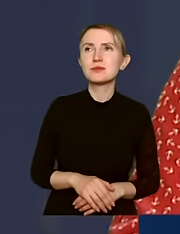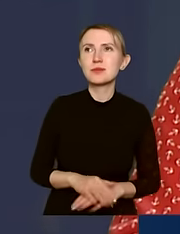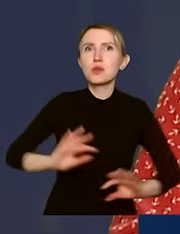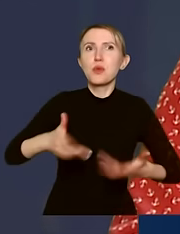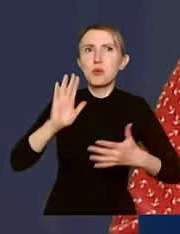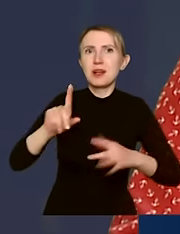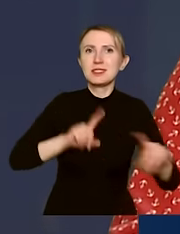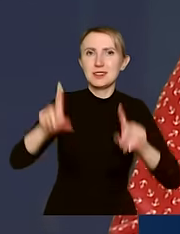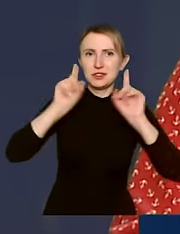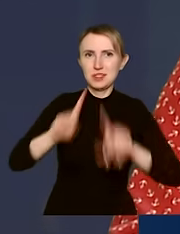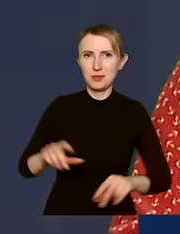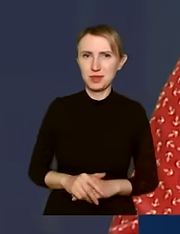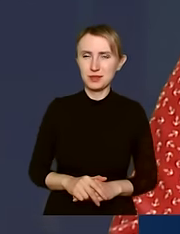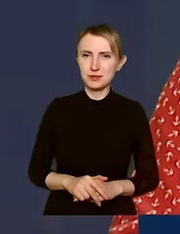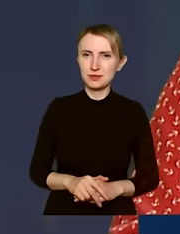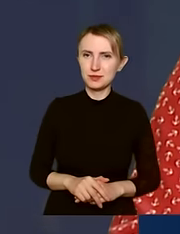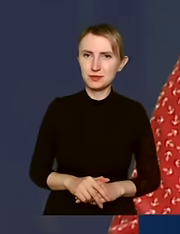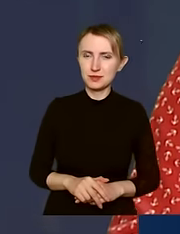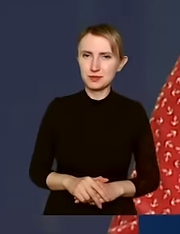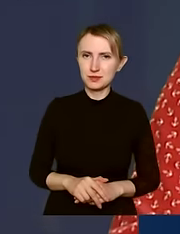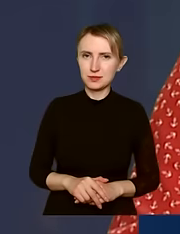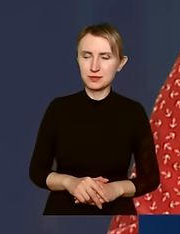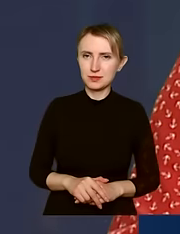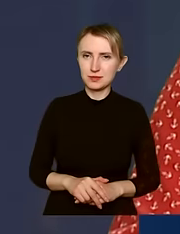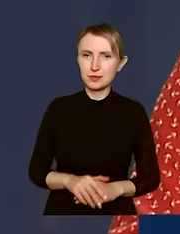znaczy, zgodnie z tą przywołaną słownikową definicją.